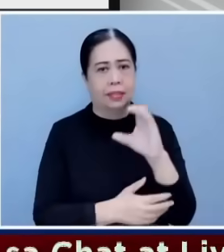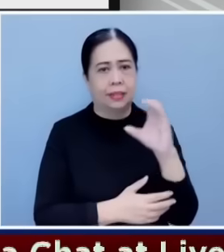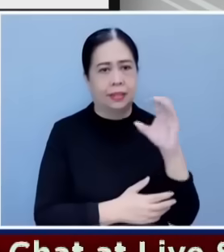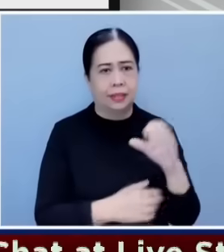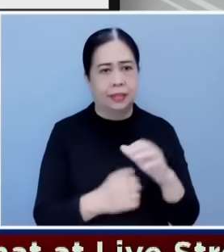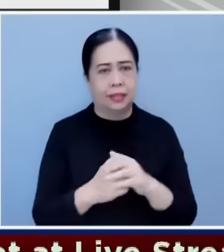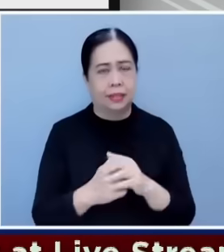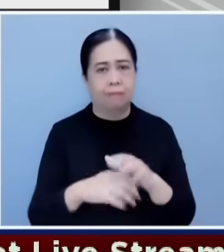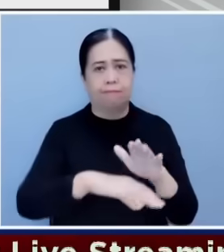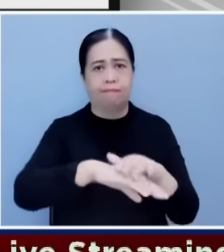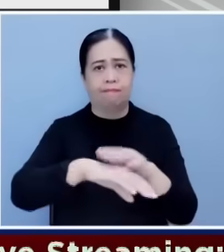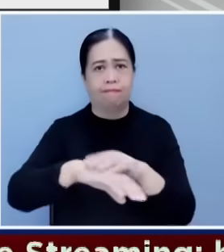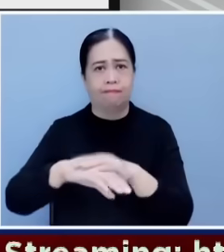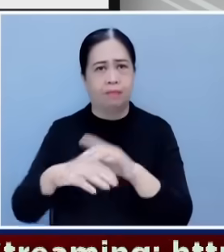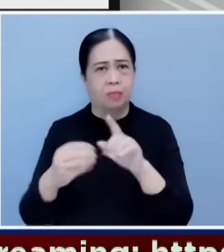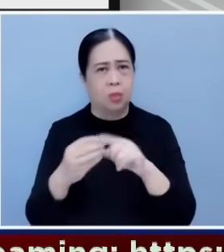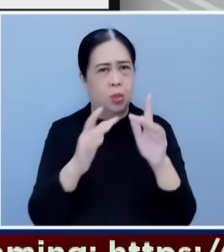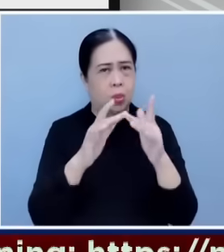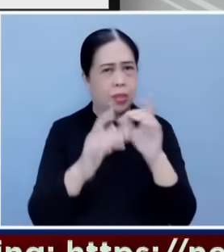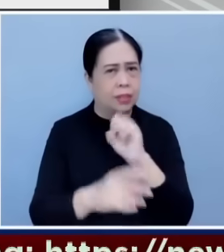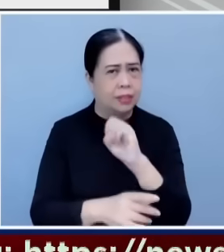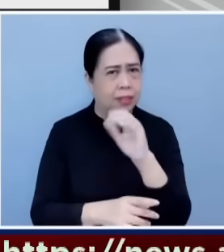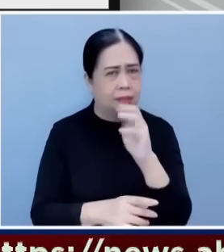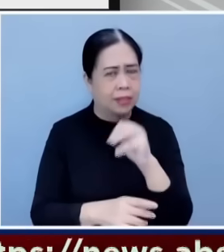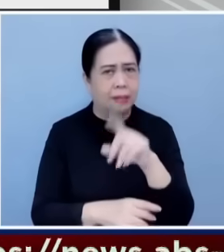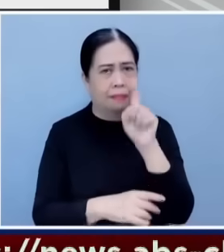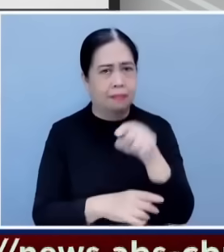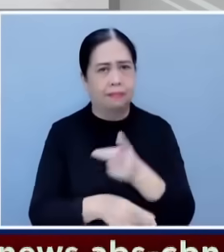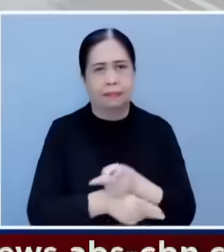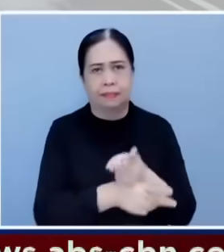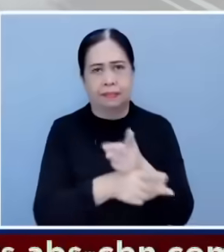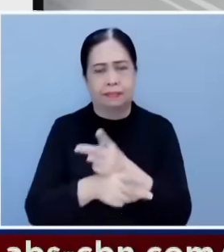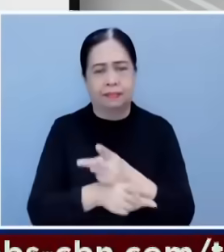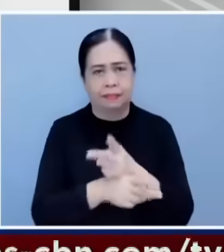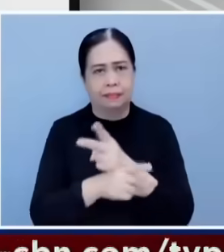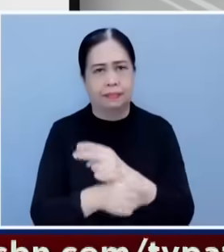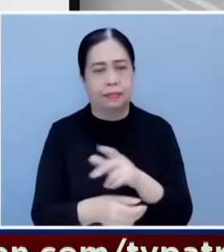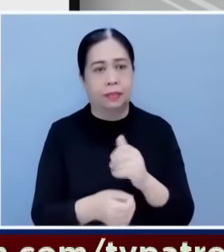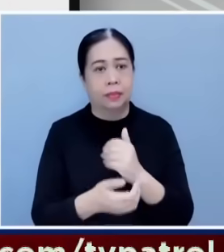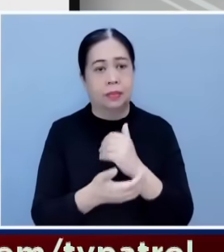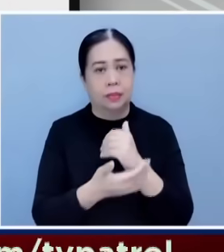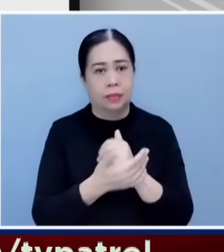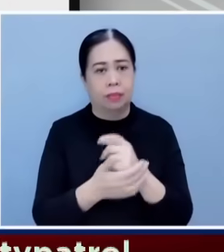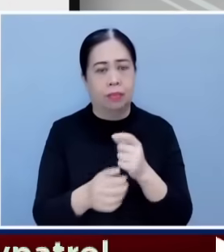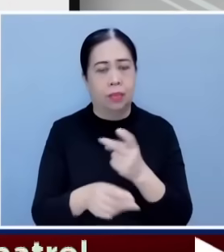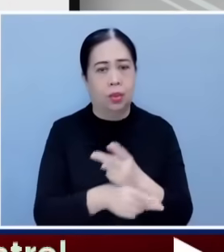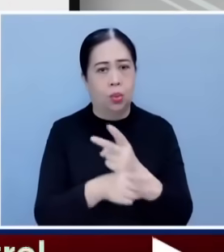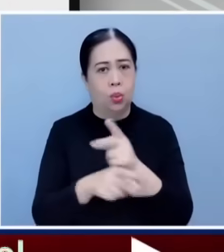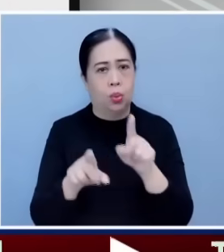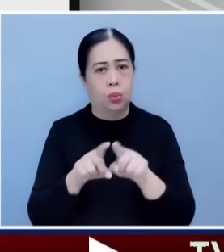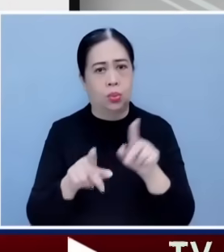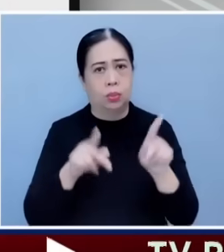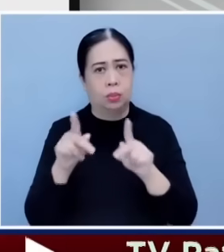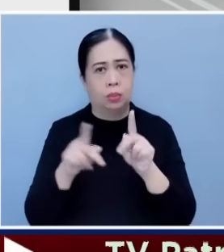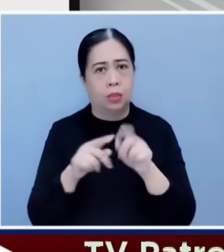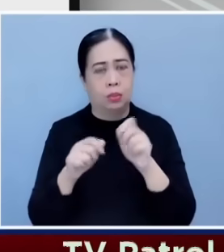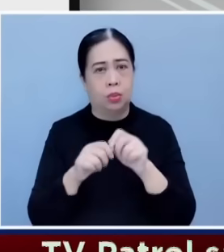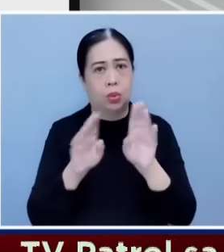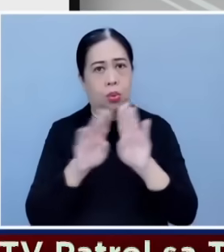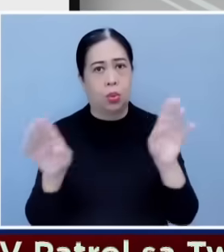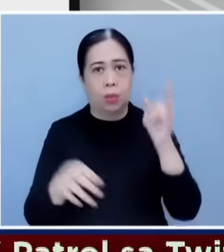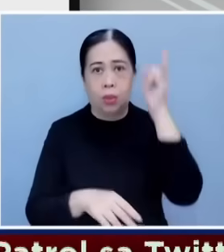ng abiso tungkol sa mga online scams na dapat iwasan. Pinag-iingat din ng CICC ang publiko sa open